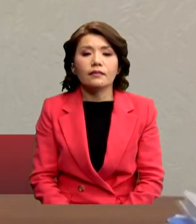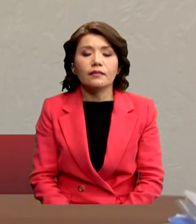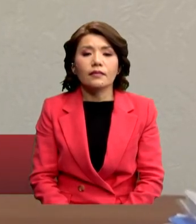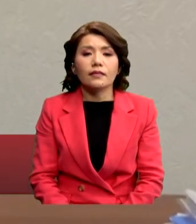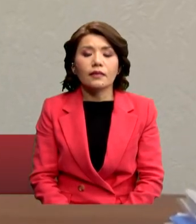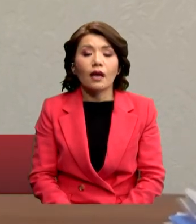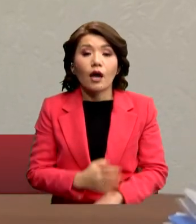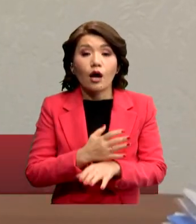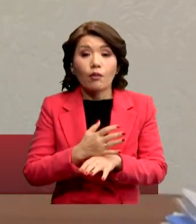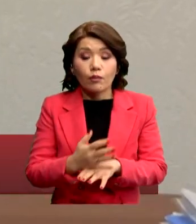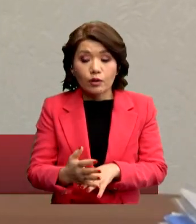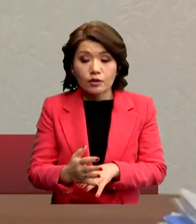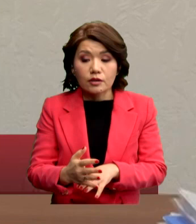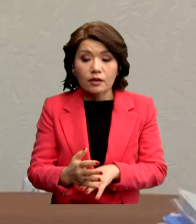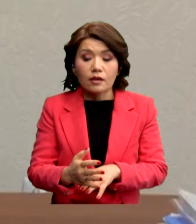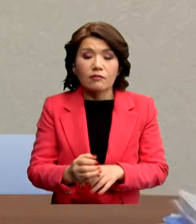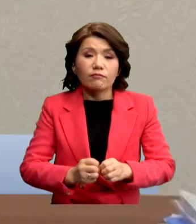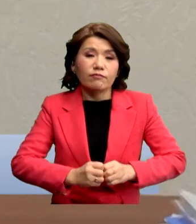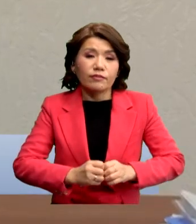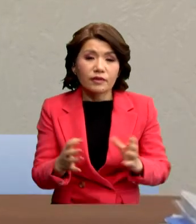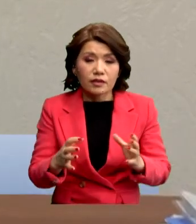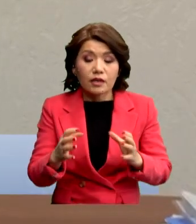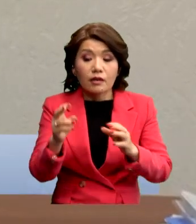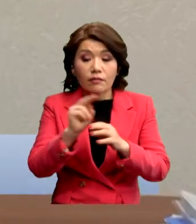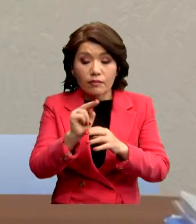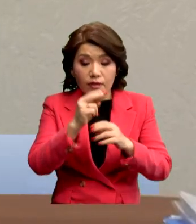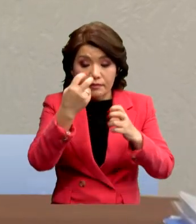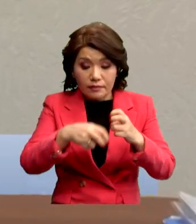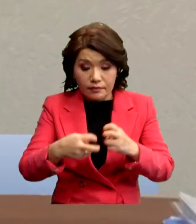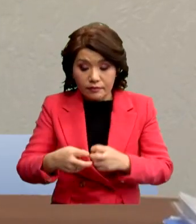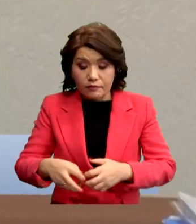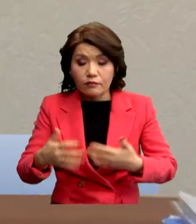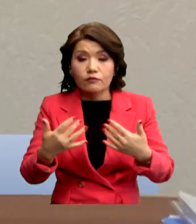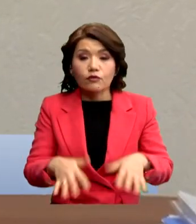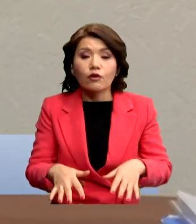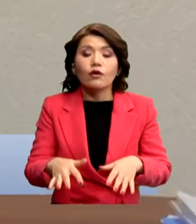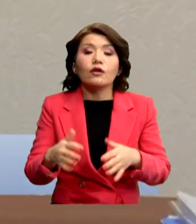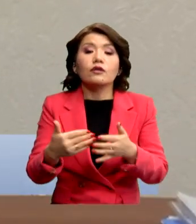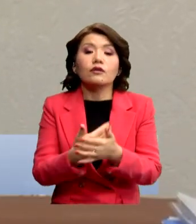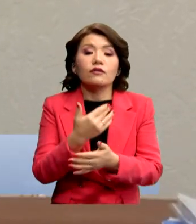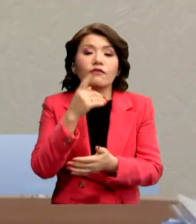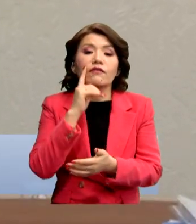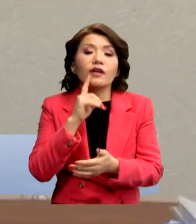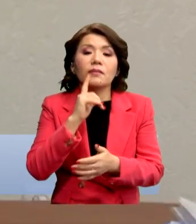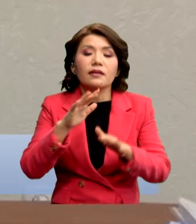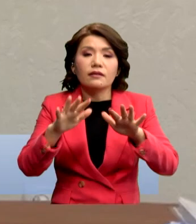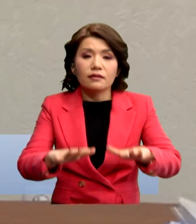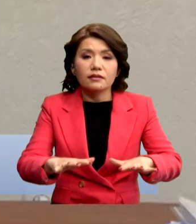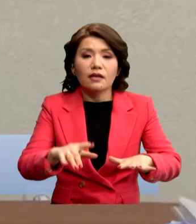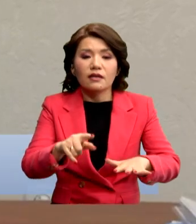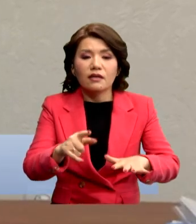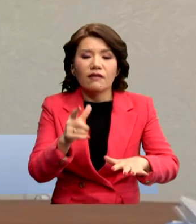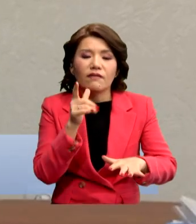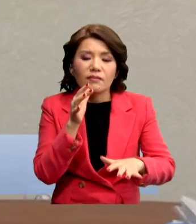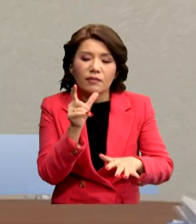После того, как будет произведен раскоп порыва, на период устранения аварии объекты временно, на